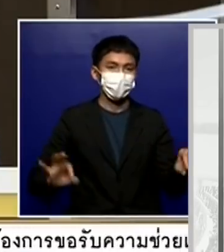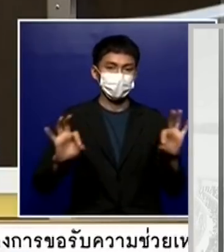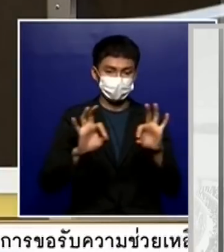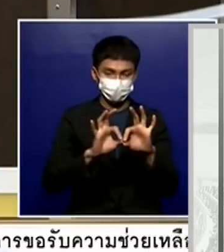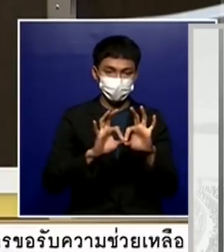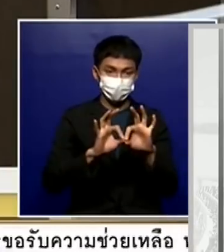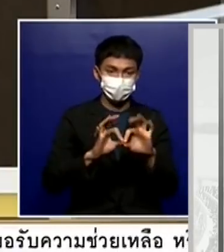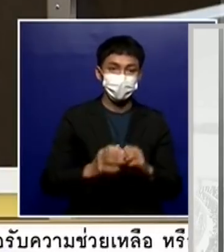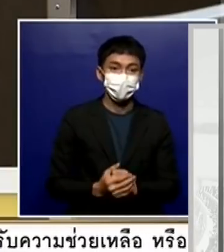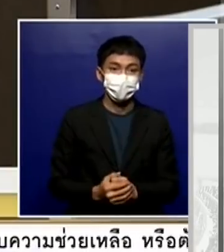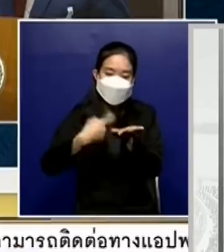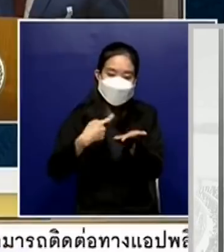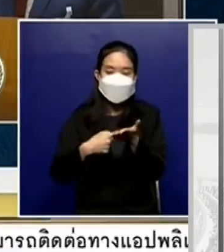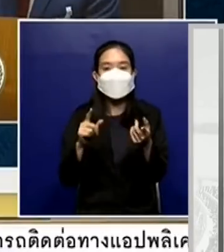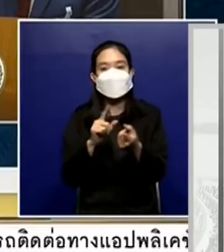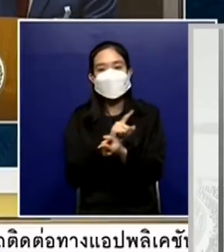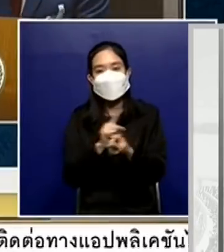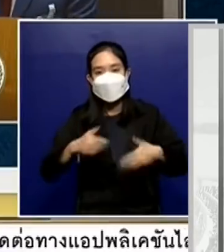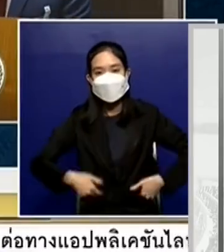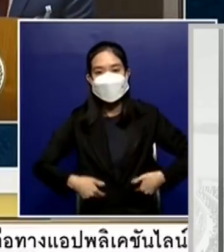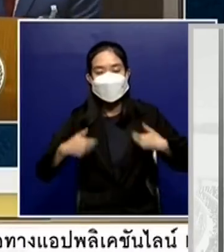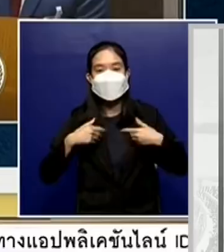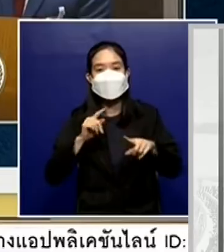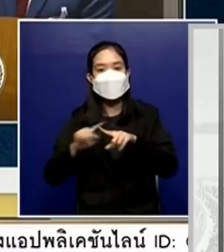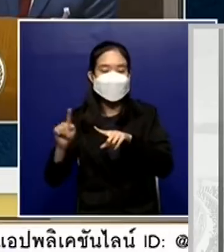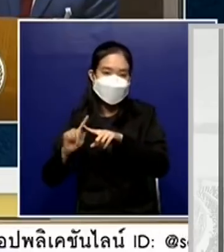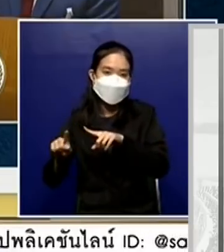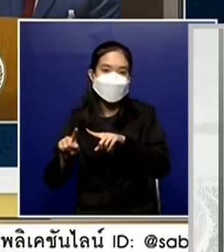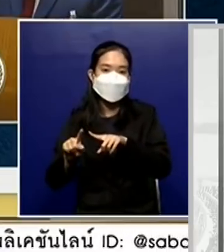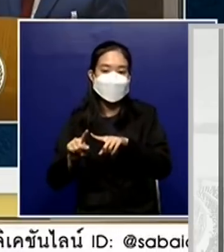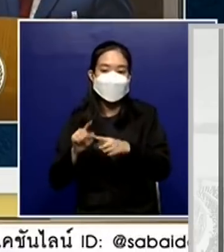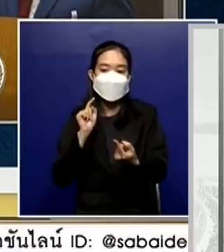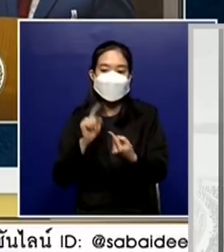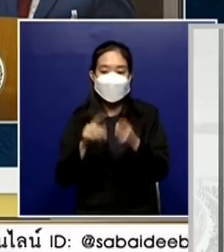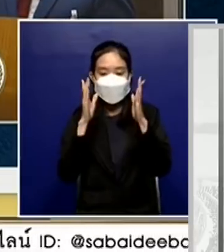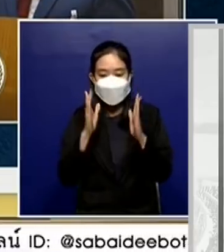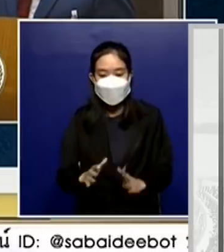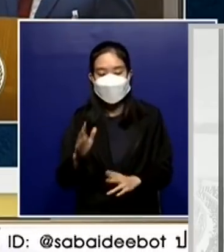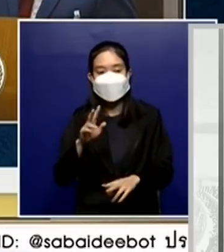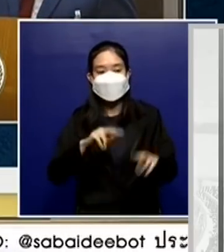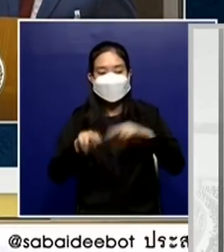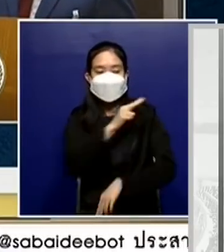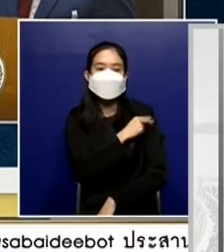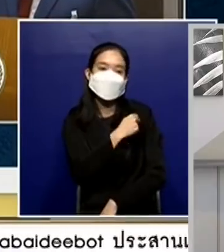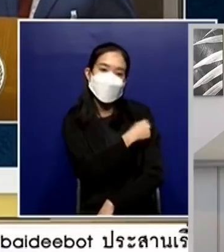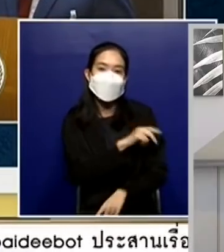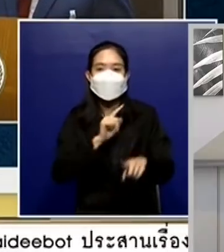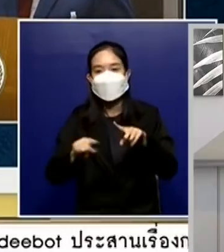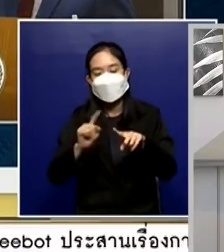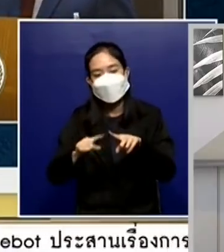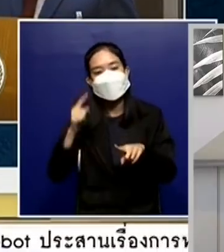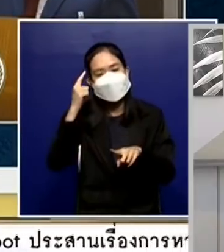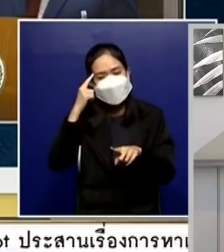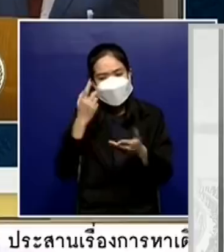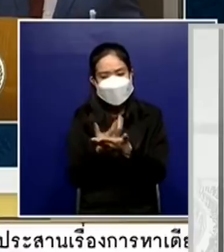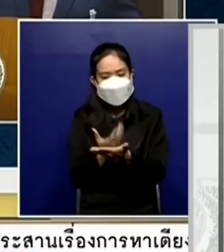นักปลัดเนี่ยเขารับผิดชอบงานโควิดที่สำคัญนะเช่นการจัดซื้อจัดจ้างจัดสร้างห้องความดันลบนะครับ